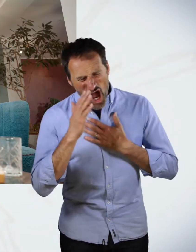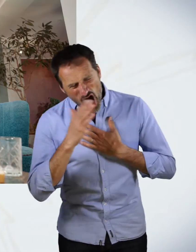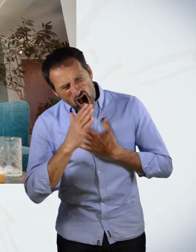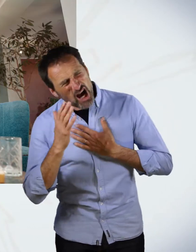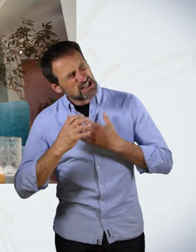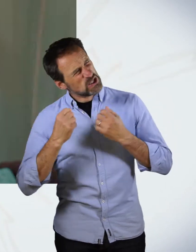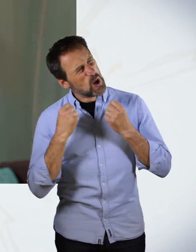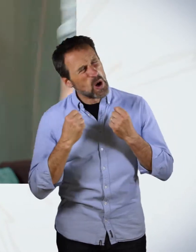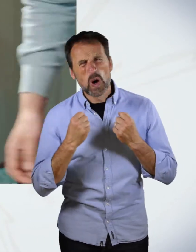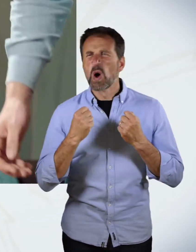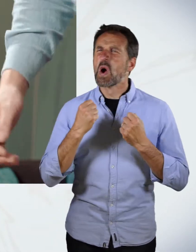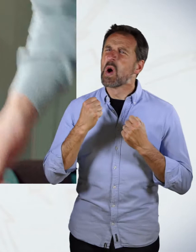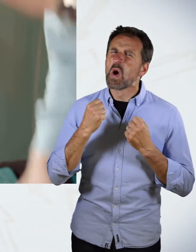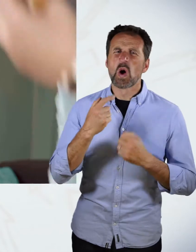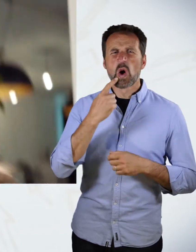Alter.